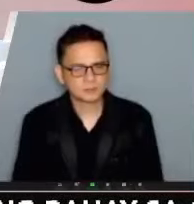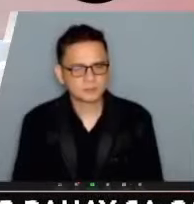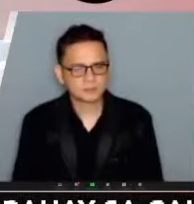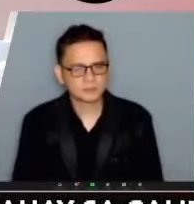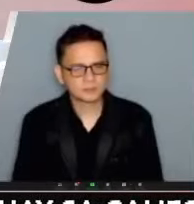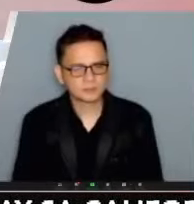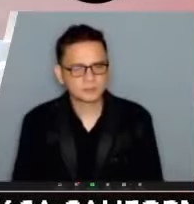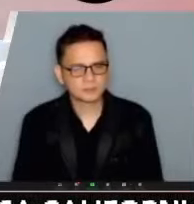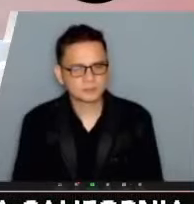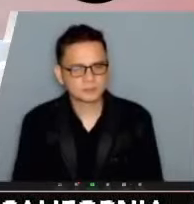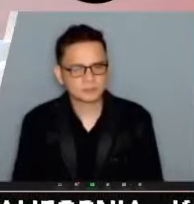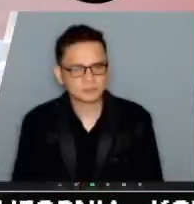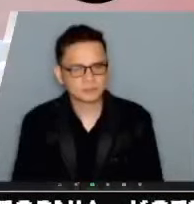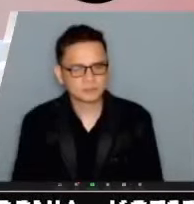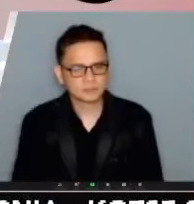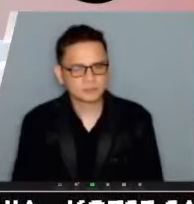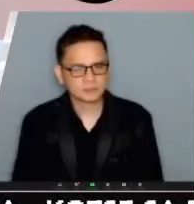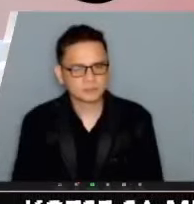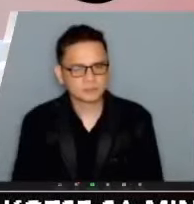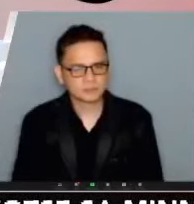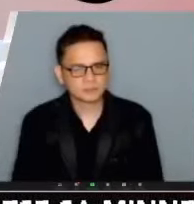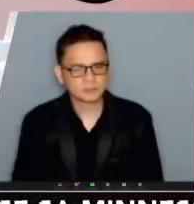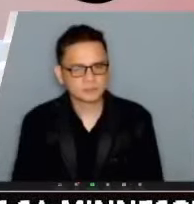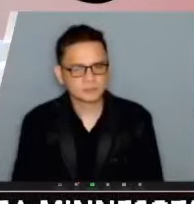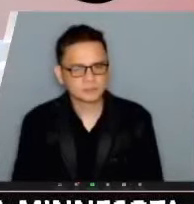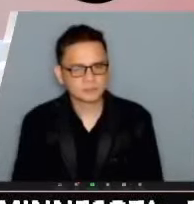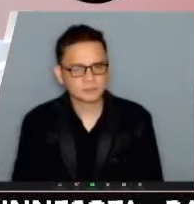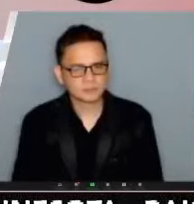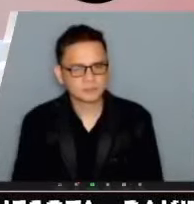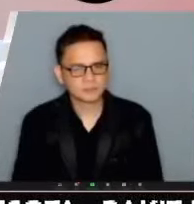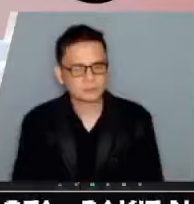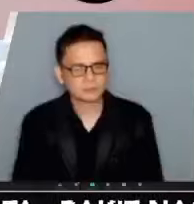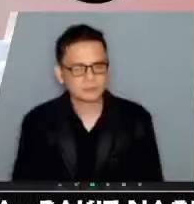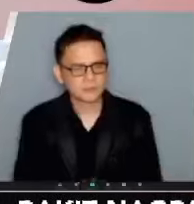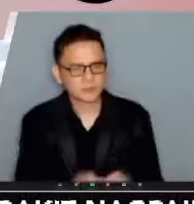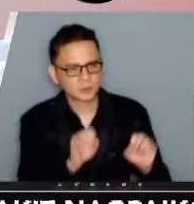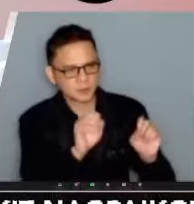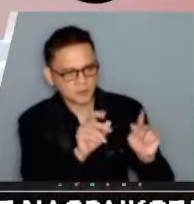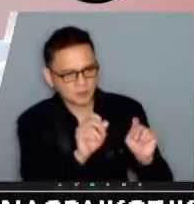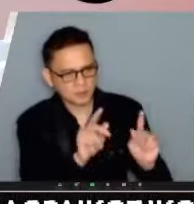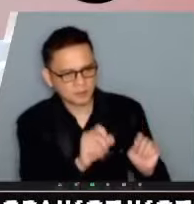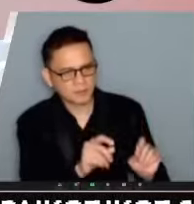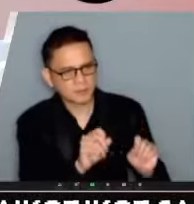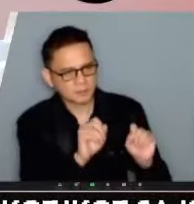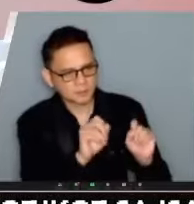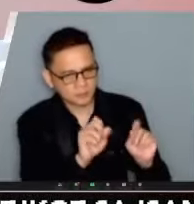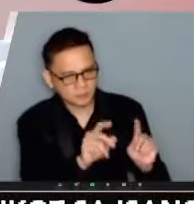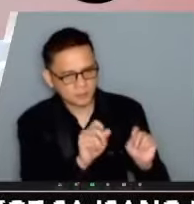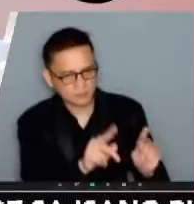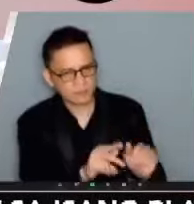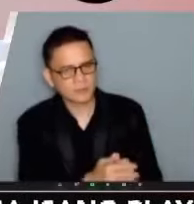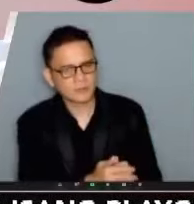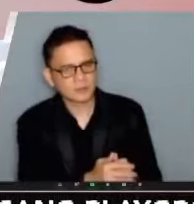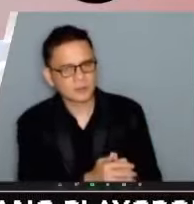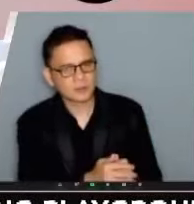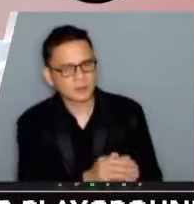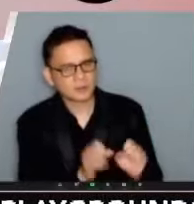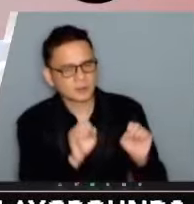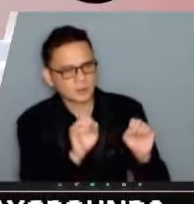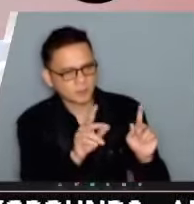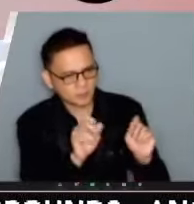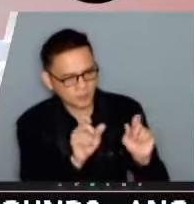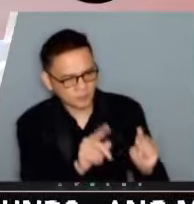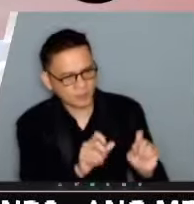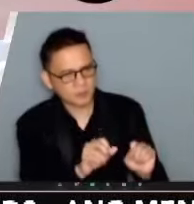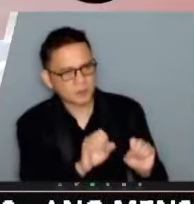advisory ng embassy, yes, para pwede nyo i- okay, sir. Isama dyan sa, ano, sa Portobilla pa na. Opo.